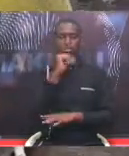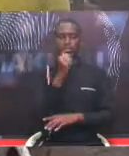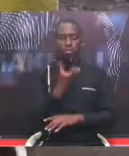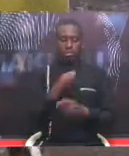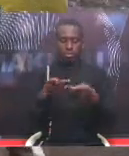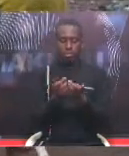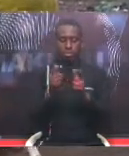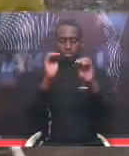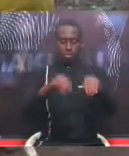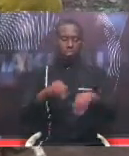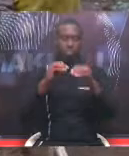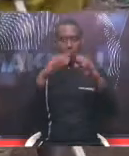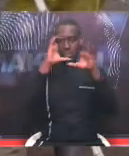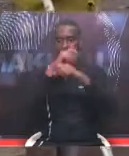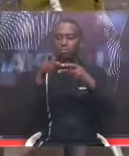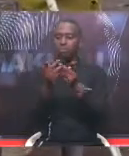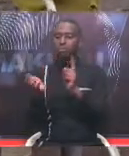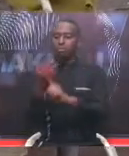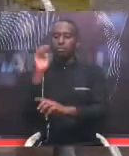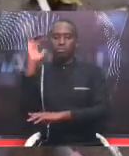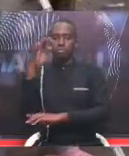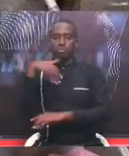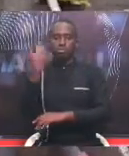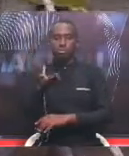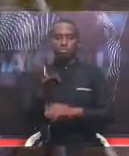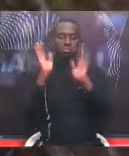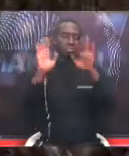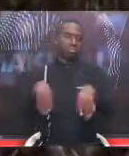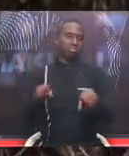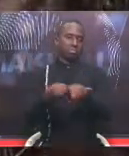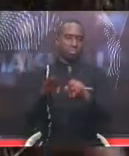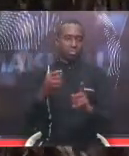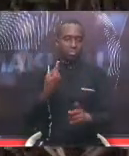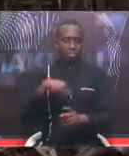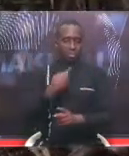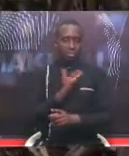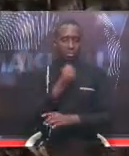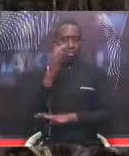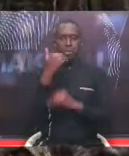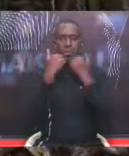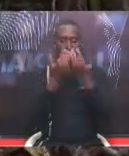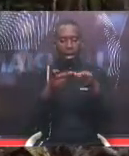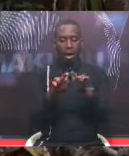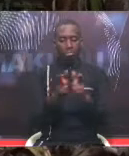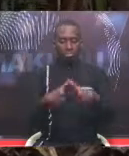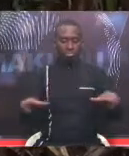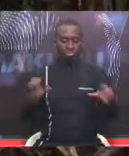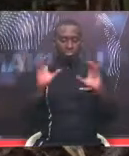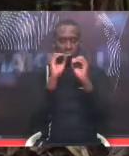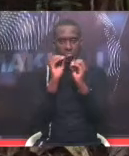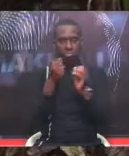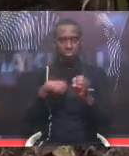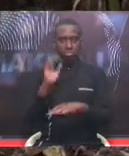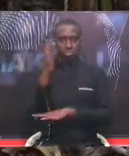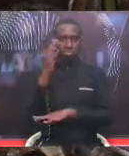n'imirima yo guhingamo bituma baburaho bakura ibiti bityo bagahitamo kubirekera uko nta shyamba tugira nta guhinga tugira none se ibiti nari